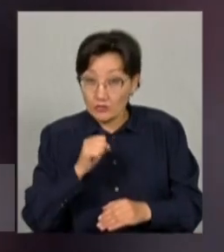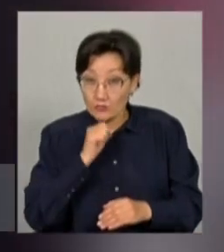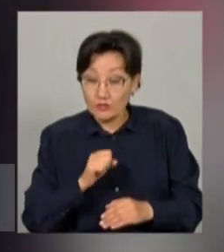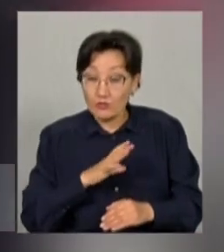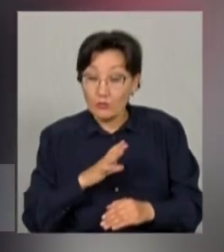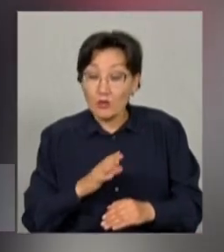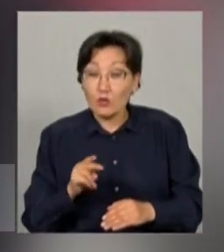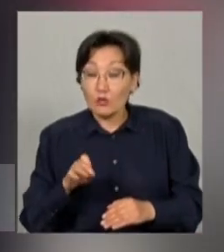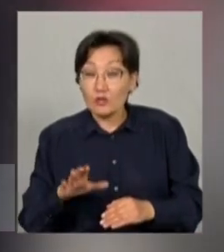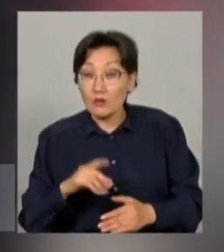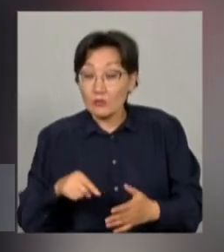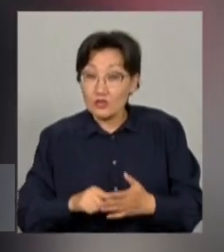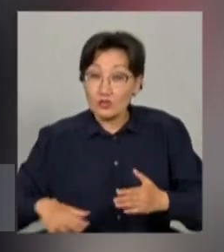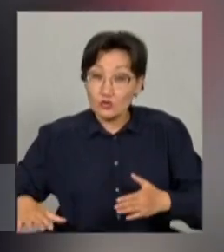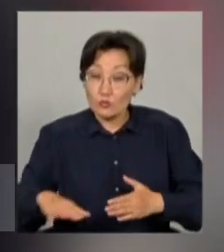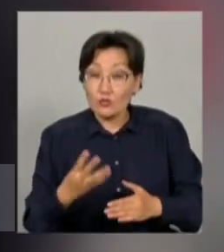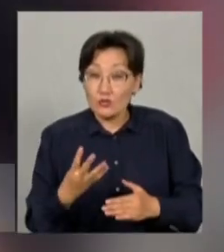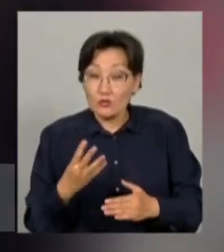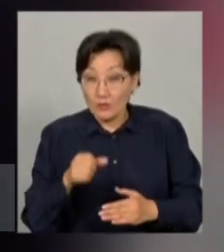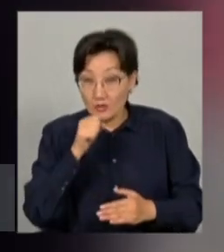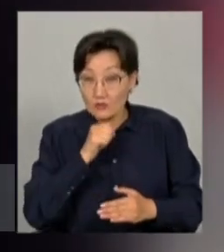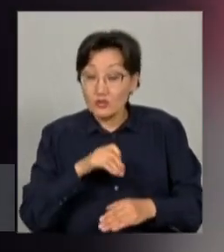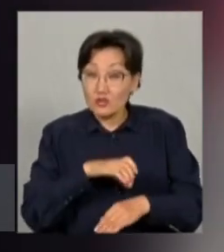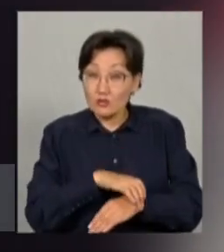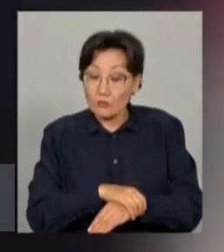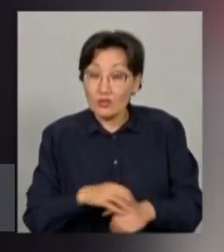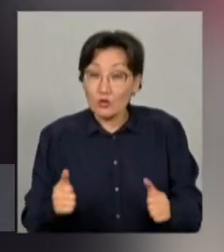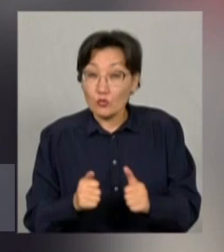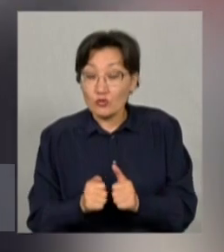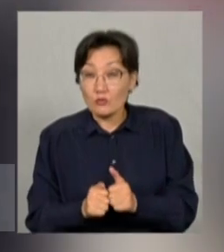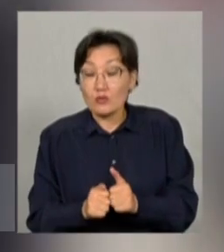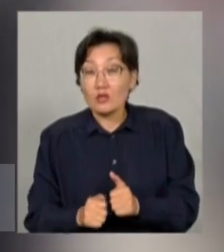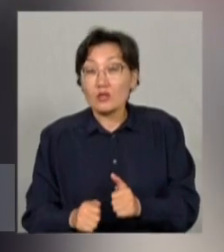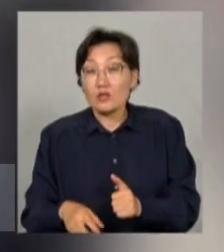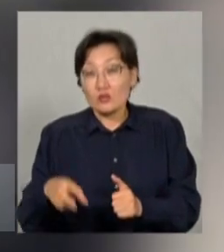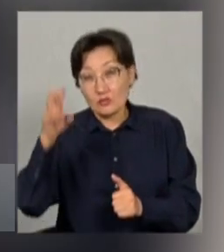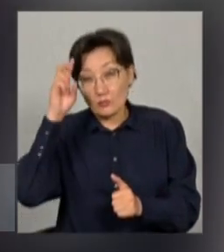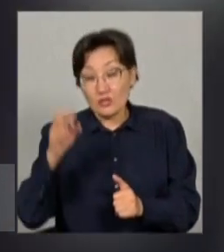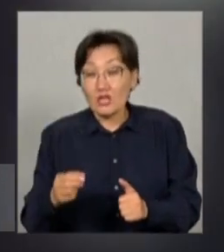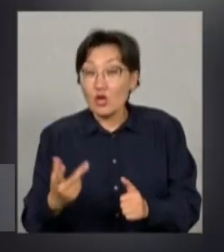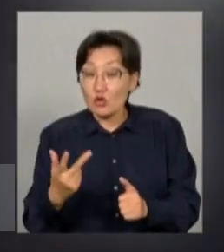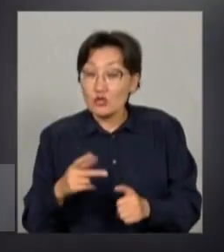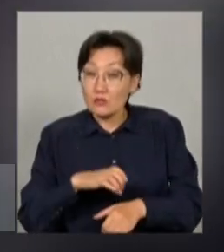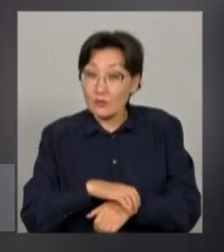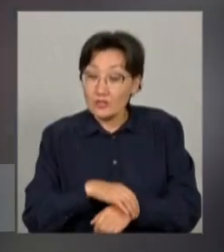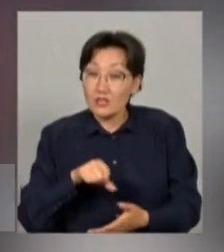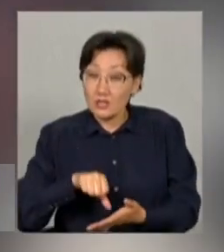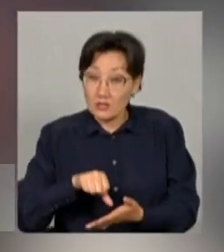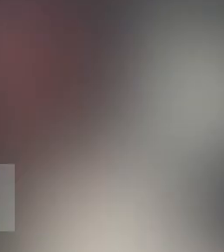күдіктілер Қонаев қаласының аумағындағы 4 ұрлық дерегі мен көршілес өңірдегі 3 жағдайға қатысы барын мойындап